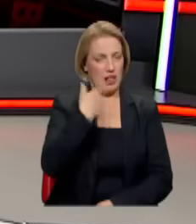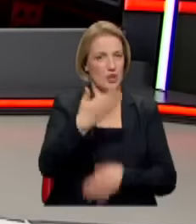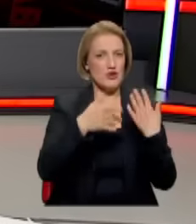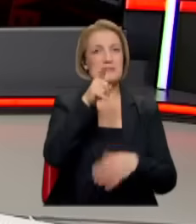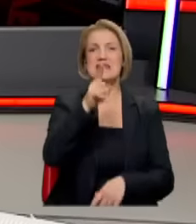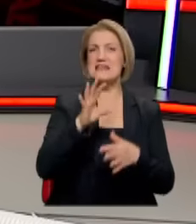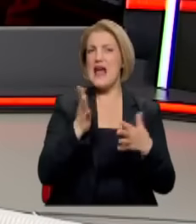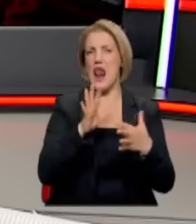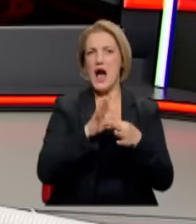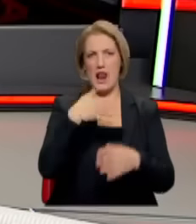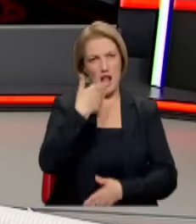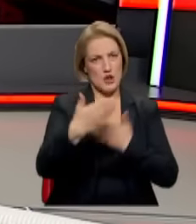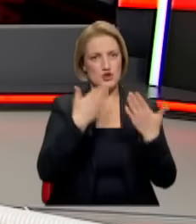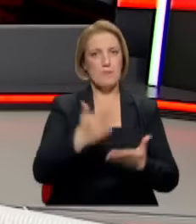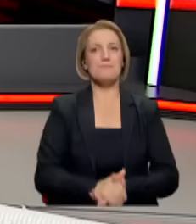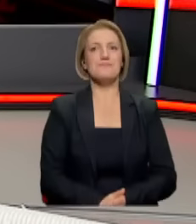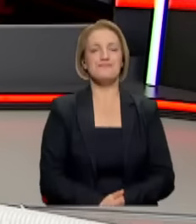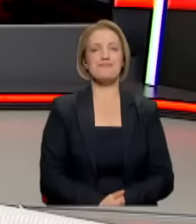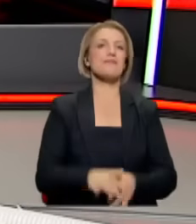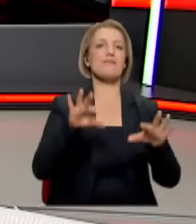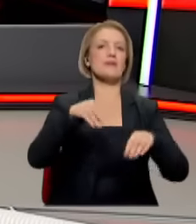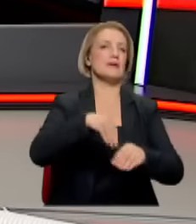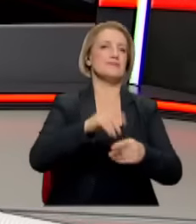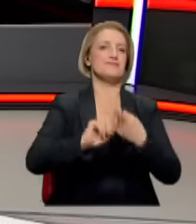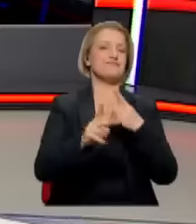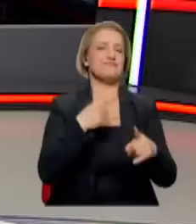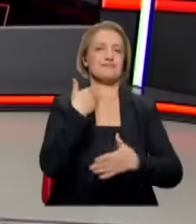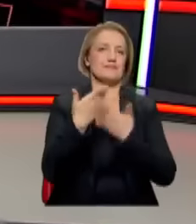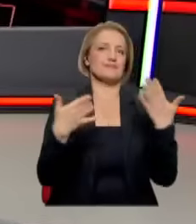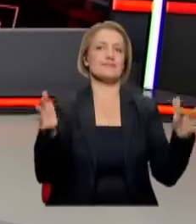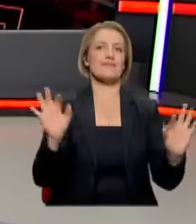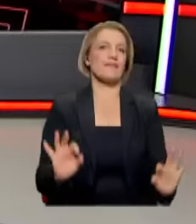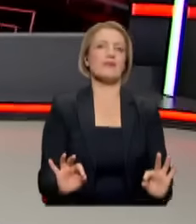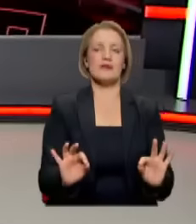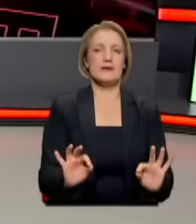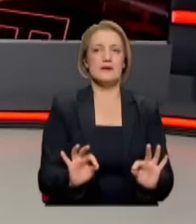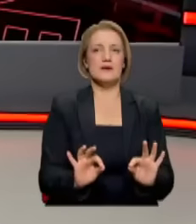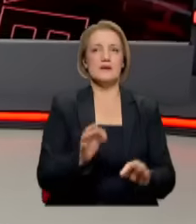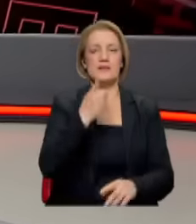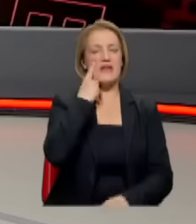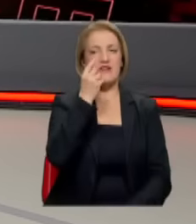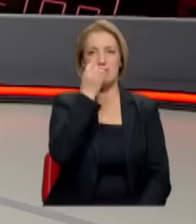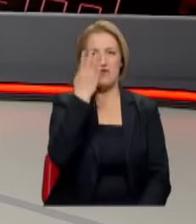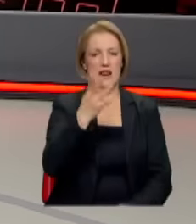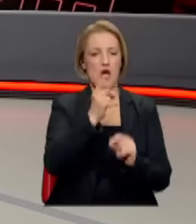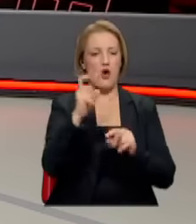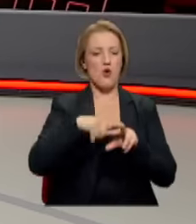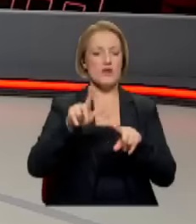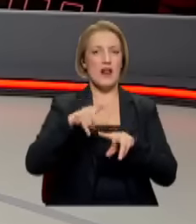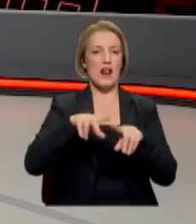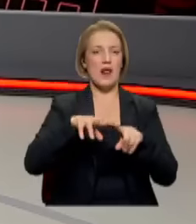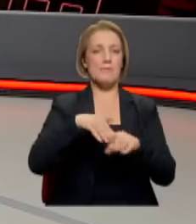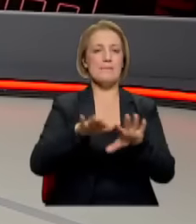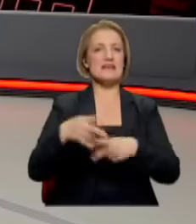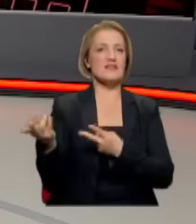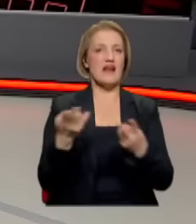Sizinki Neyle ilgili gelelim iç politikaya anlatmaya başlayalım Bahçeli'nin Öcalan'a meclis